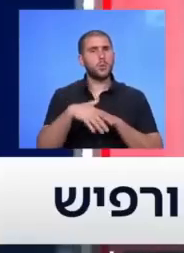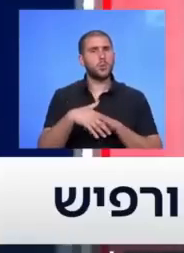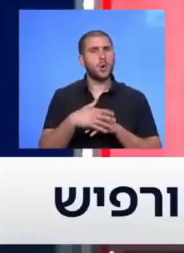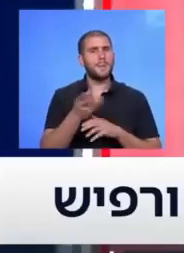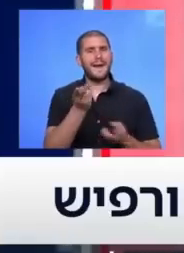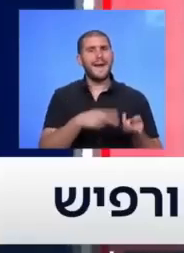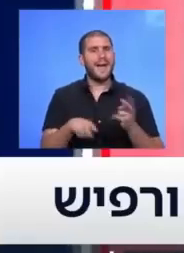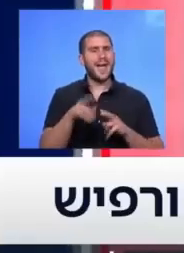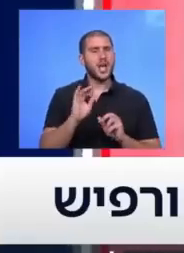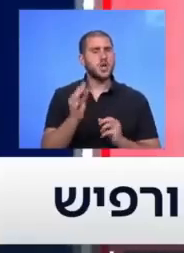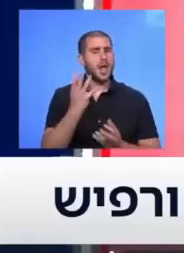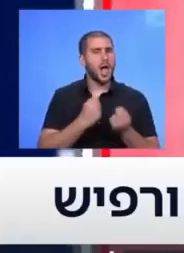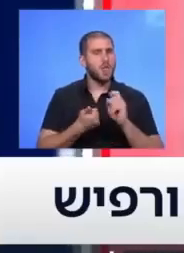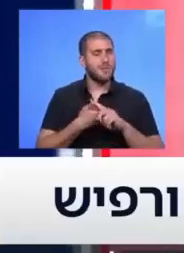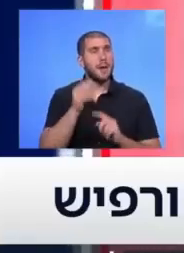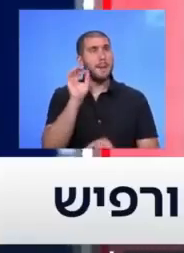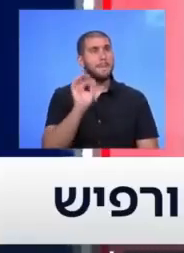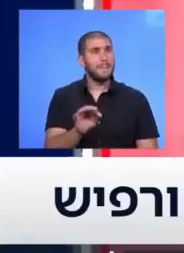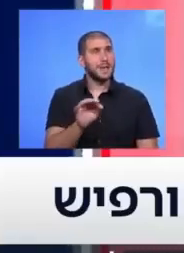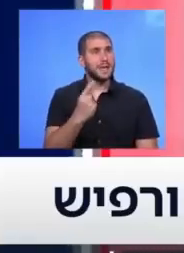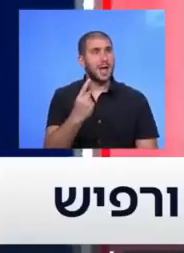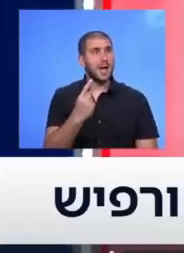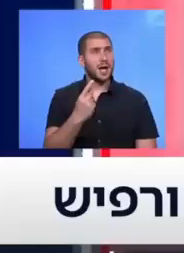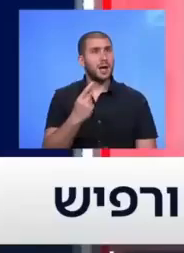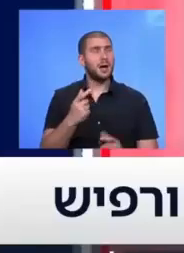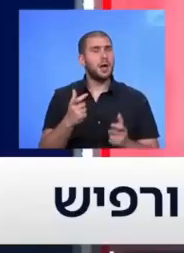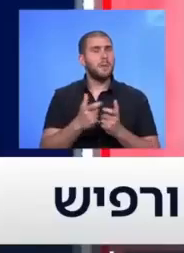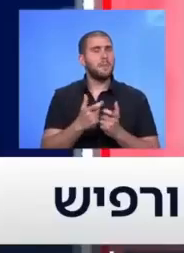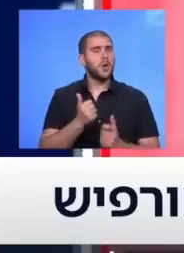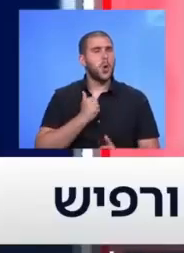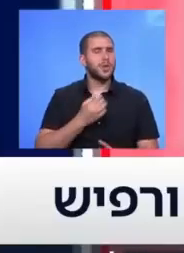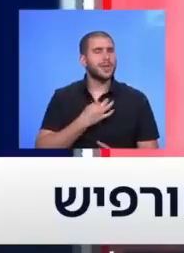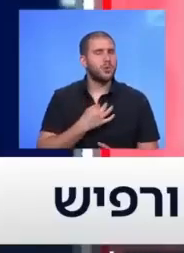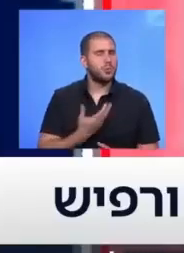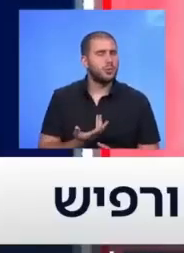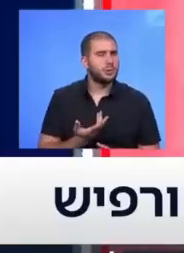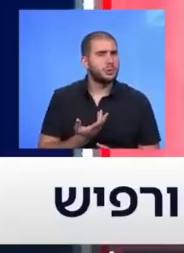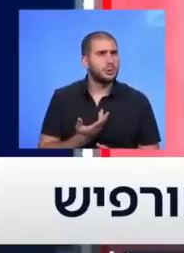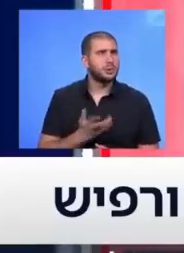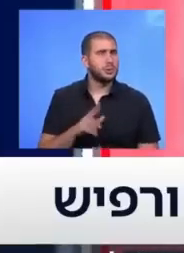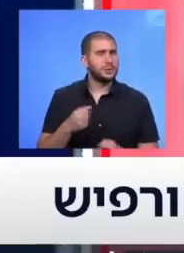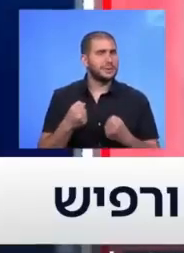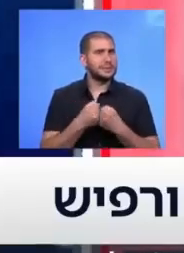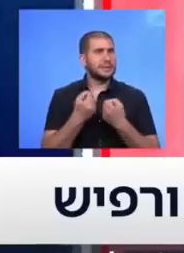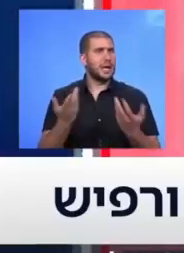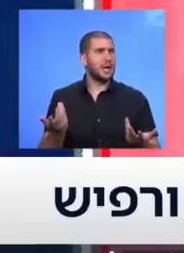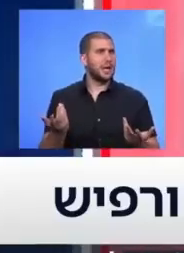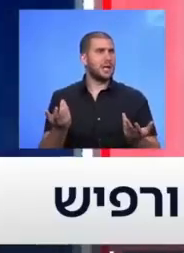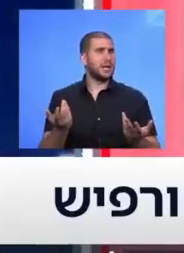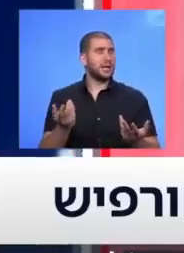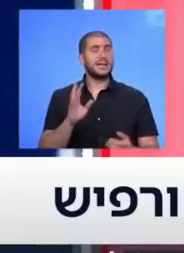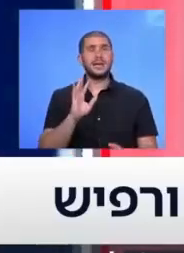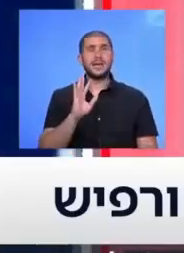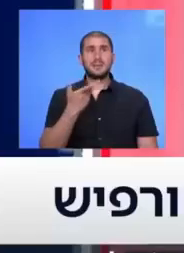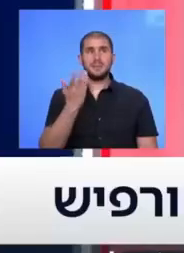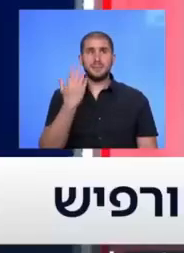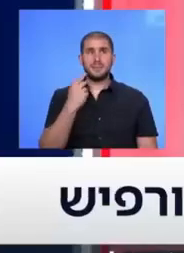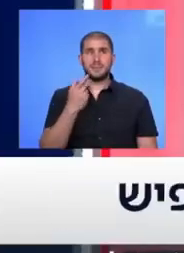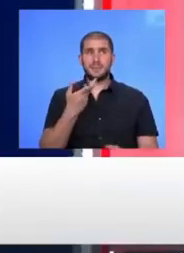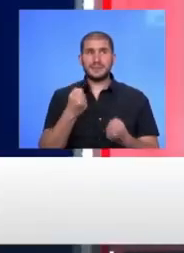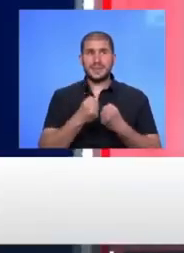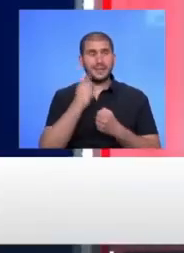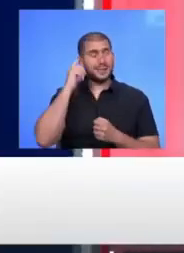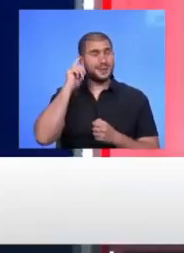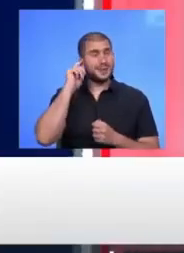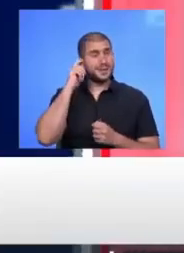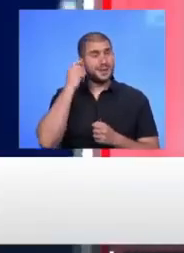חטופים ולפגיעה בביטחון כוחותינו. אז רגע, יש פה איזושהי סתירה. לא, אני לא מסכימה. אין פה סתירה.